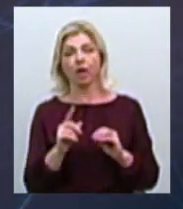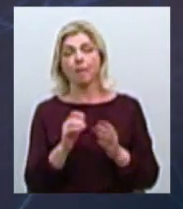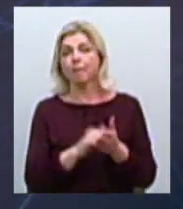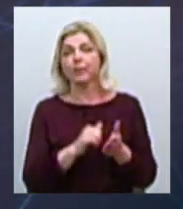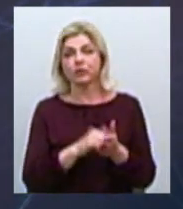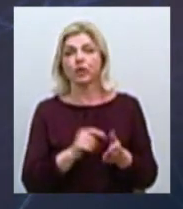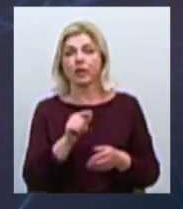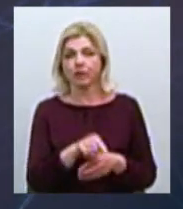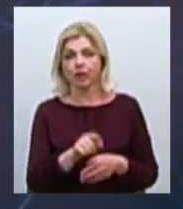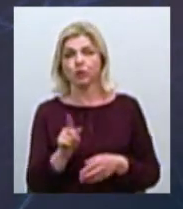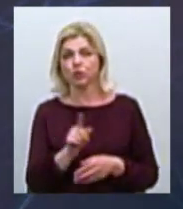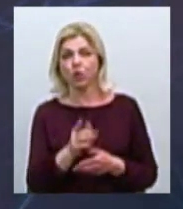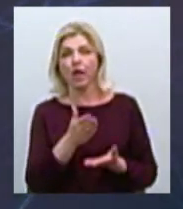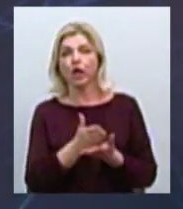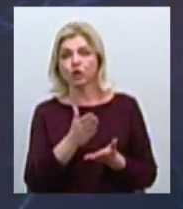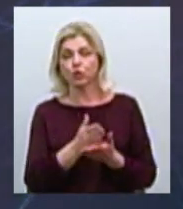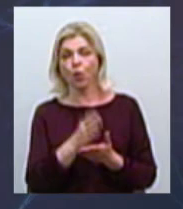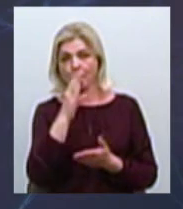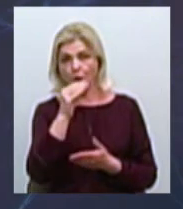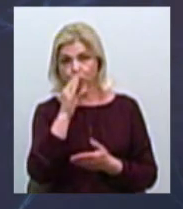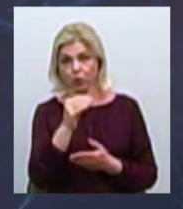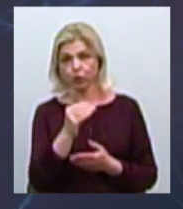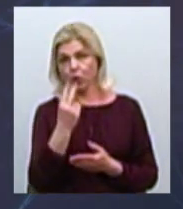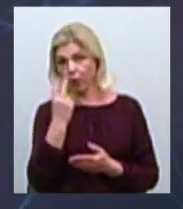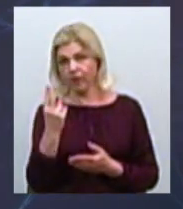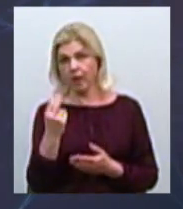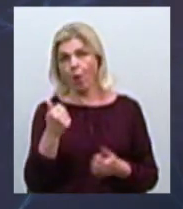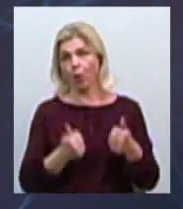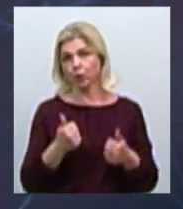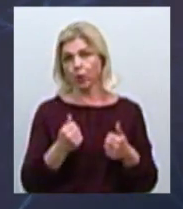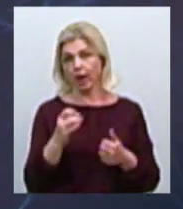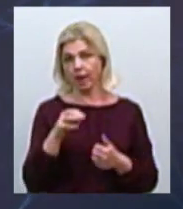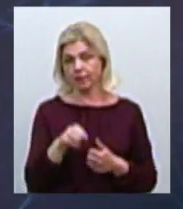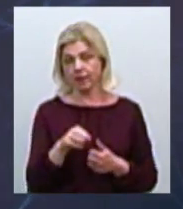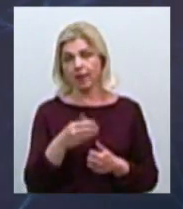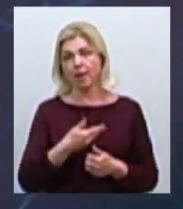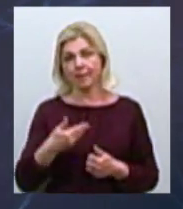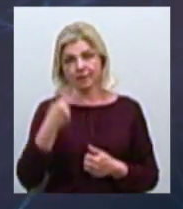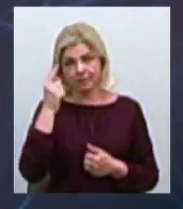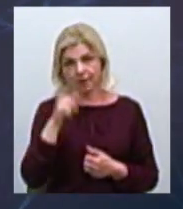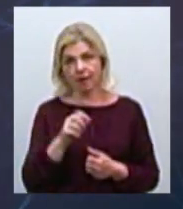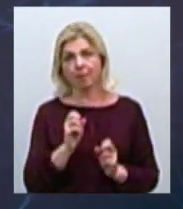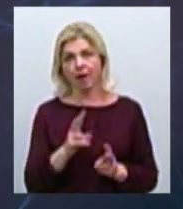що існуючі маршрутні таксі побачать конкуренцію? Ми знаємо, як вони